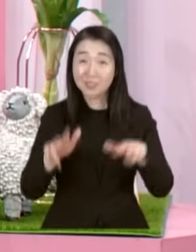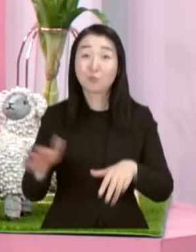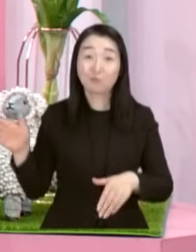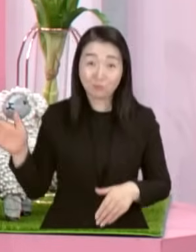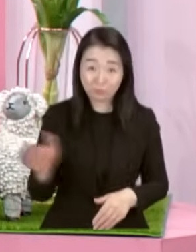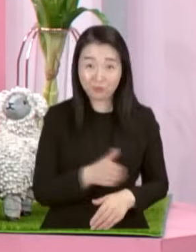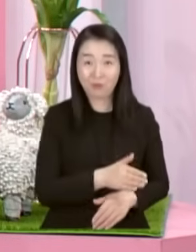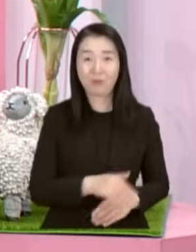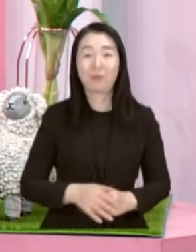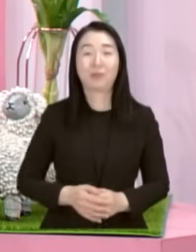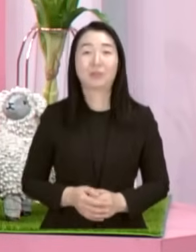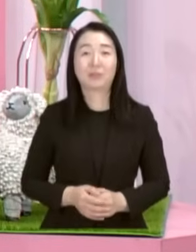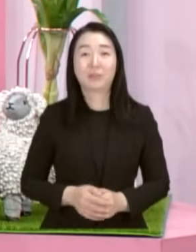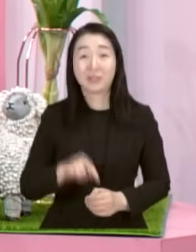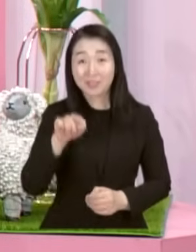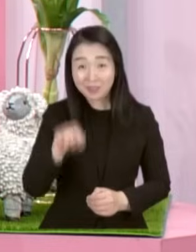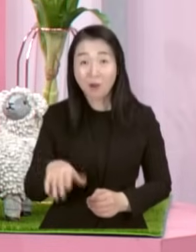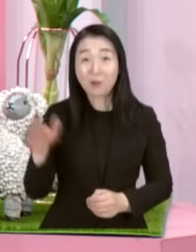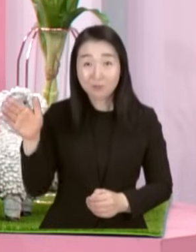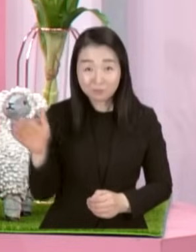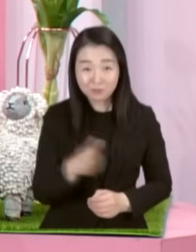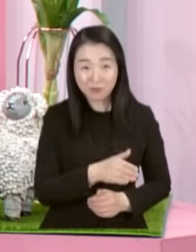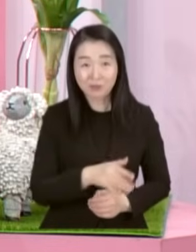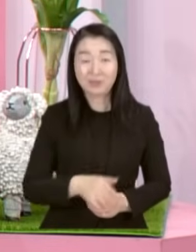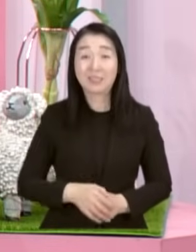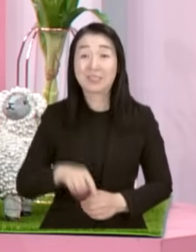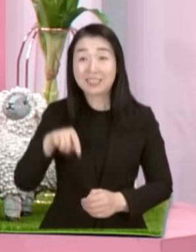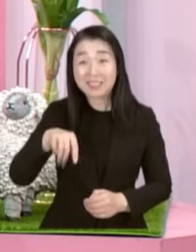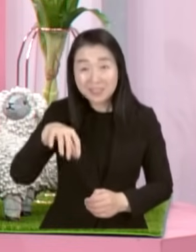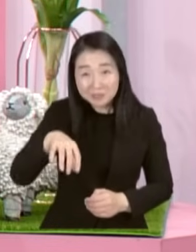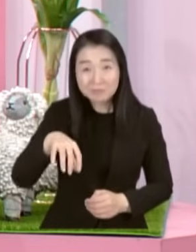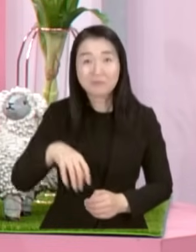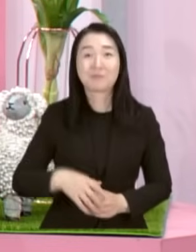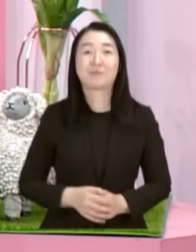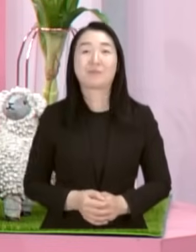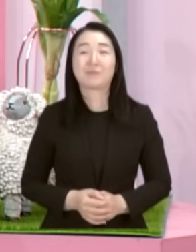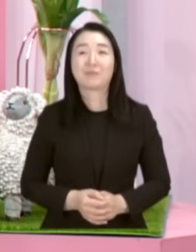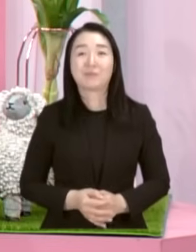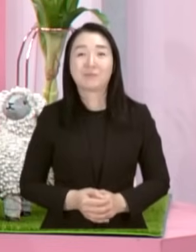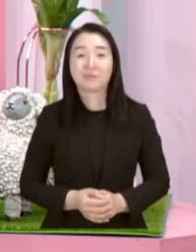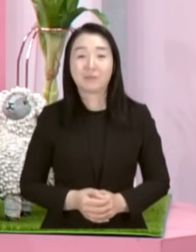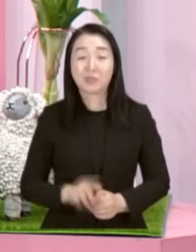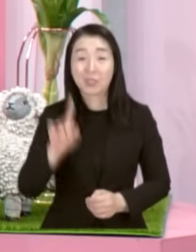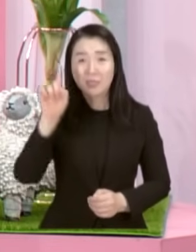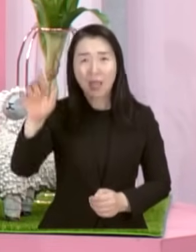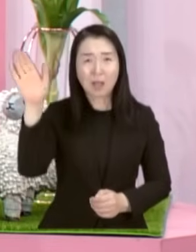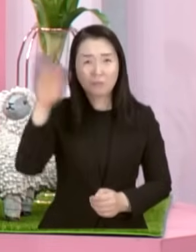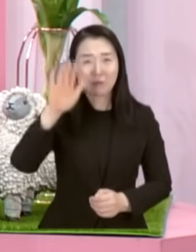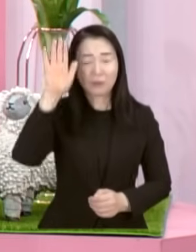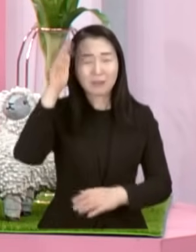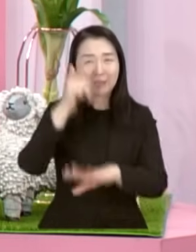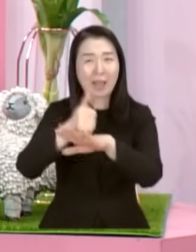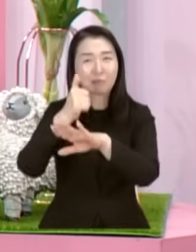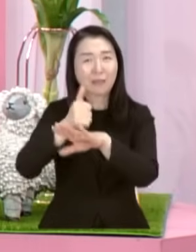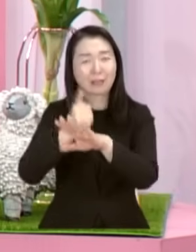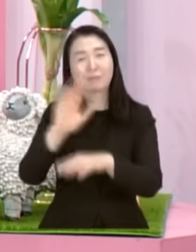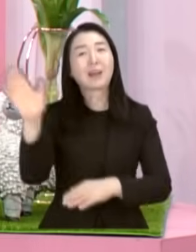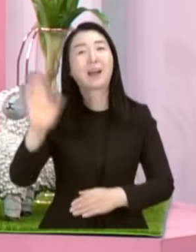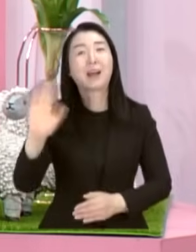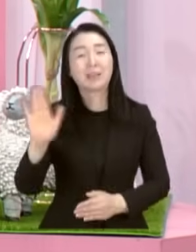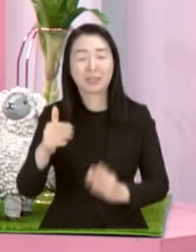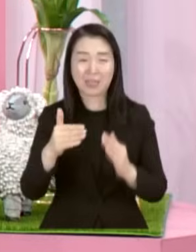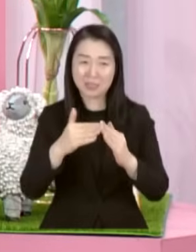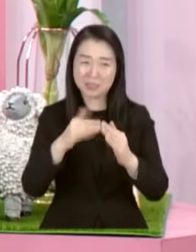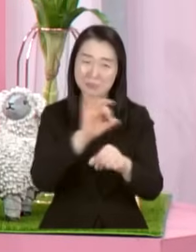지금부터야. 여기부터. Here and now. Now and here. 내일부터 나중에 뭐 집